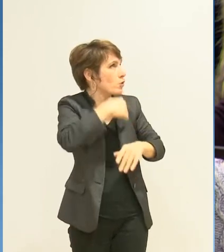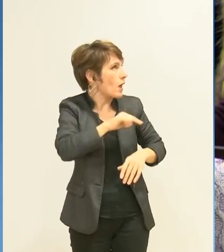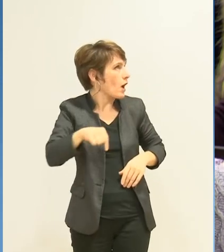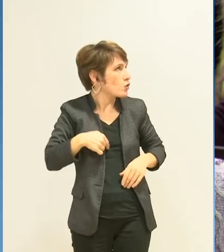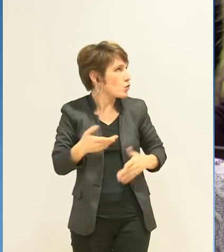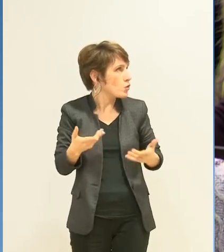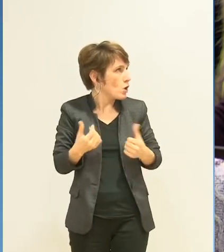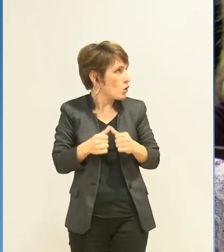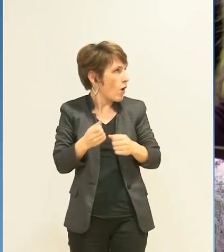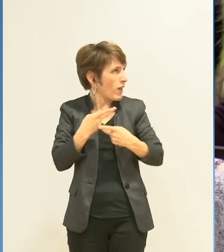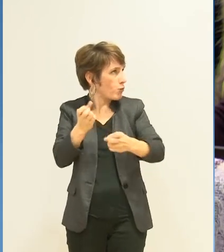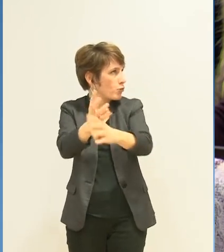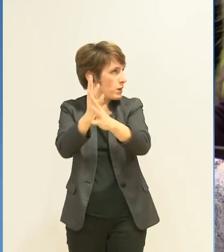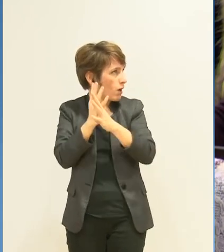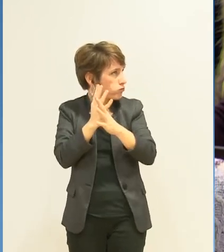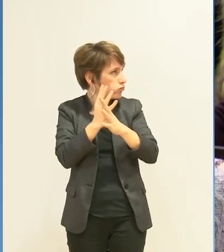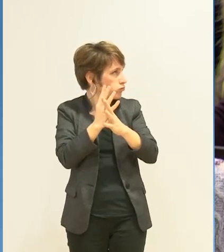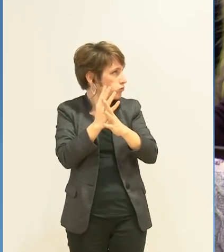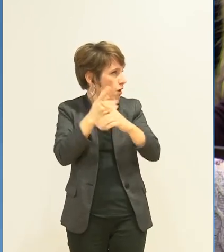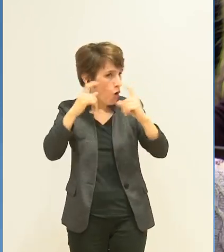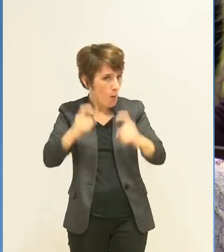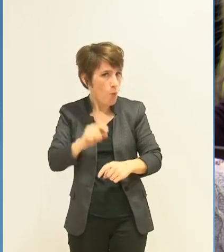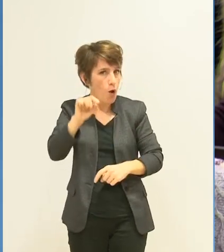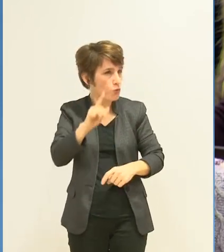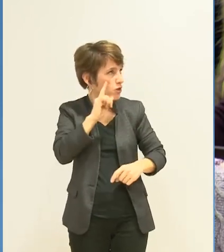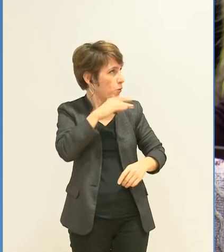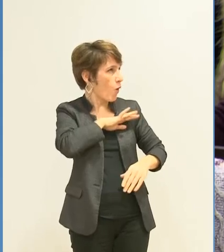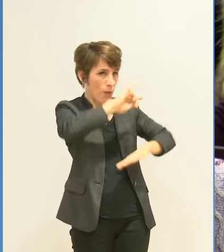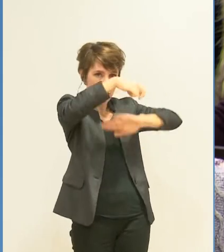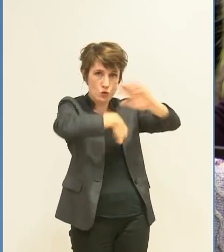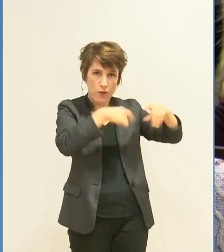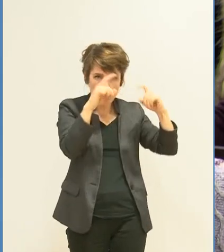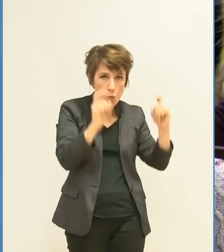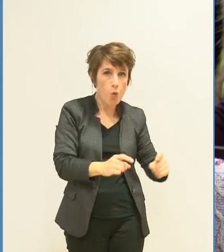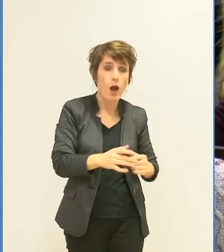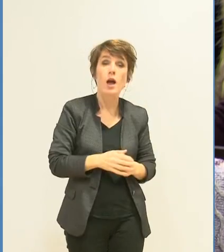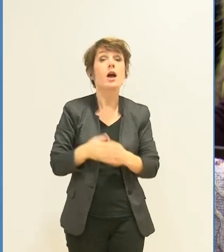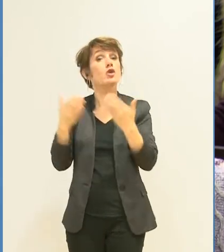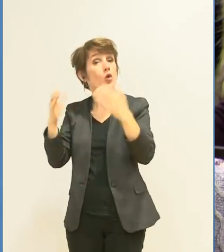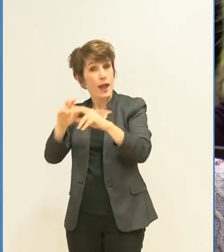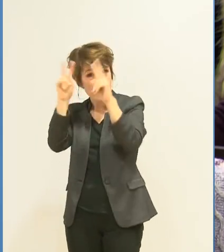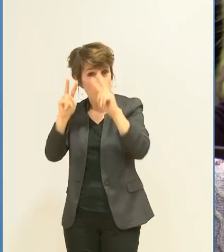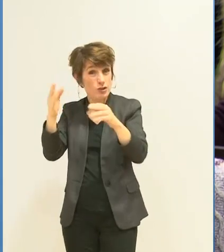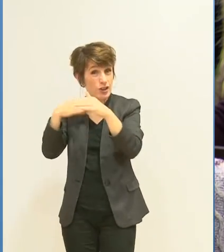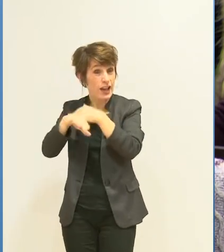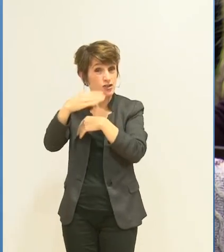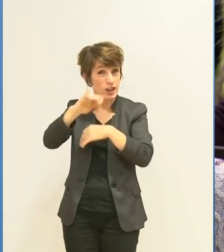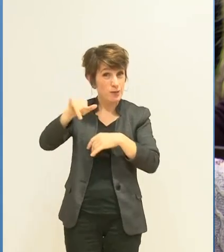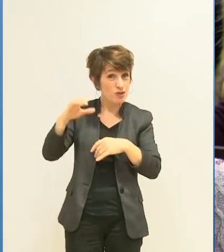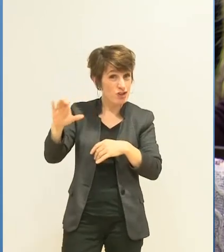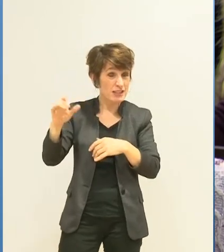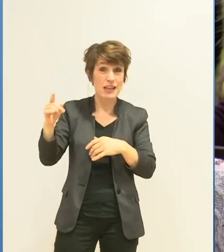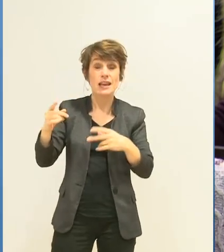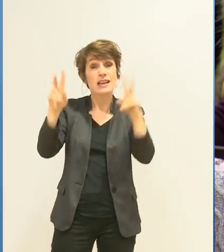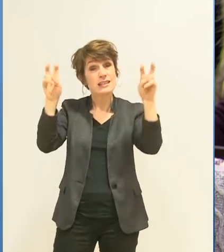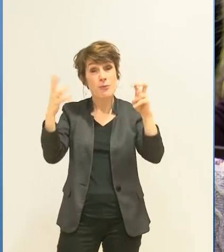sacrifier dans la baisse des subventions qu'elles ont voilà je pense que les assemblées générales des mjc sont intitulés comme ça vivo